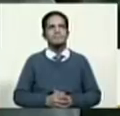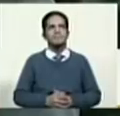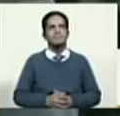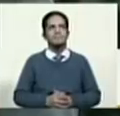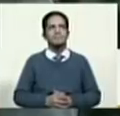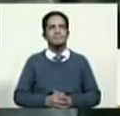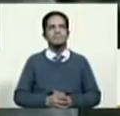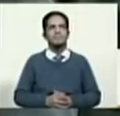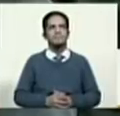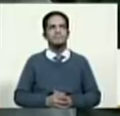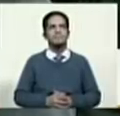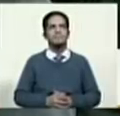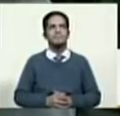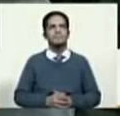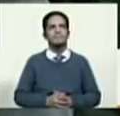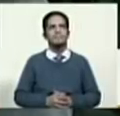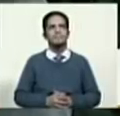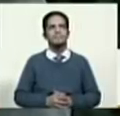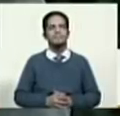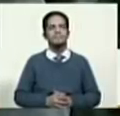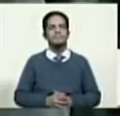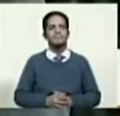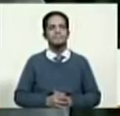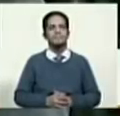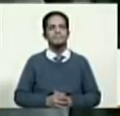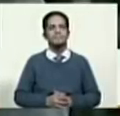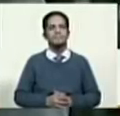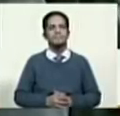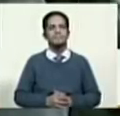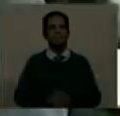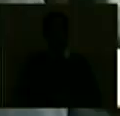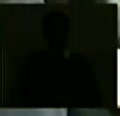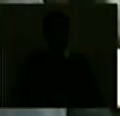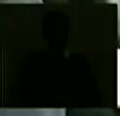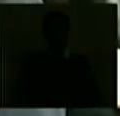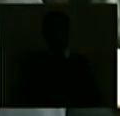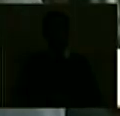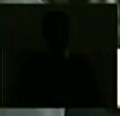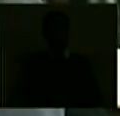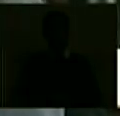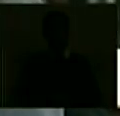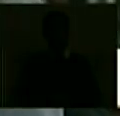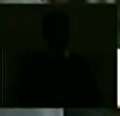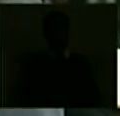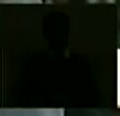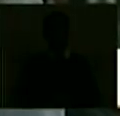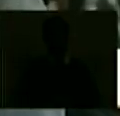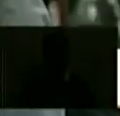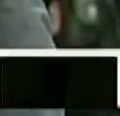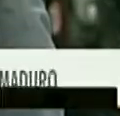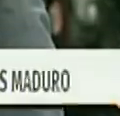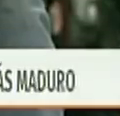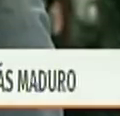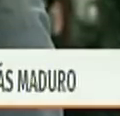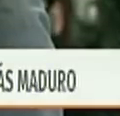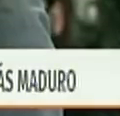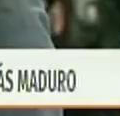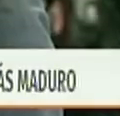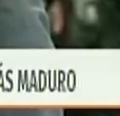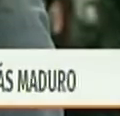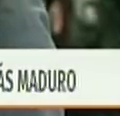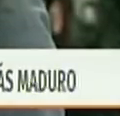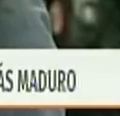Если противники правительства попытаются провести гуманитарную помощь в страну с